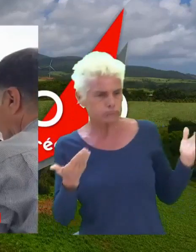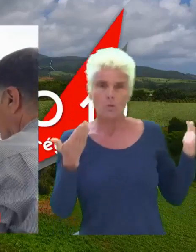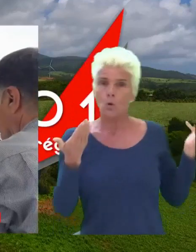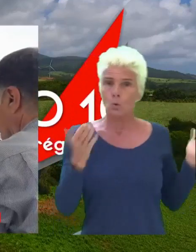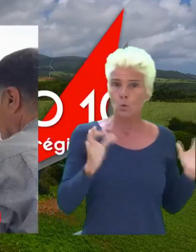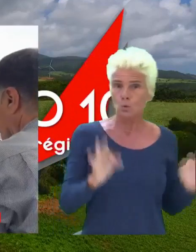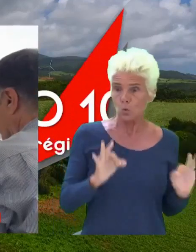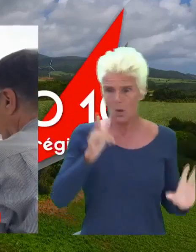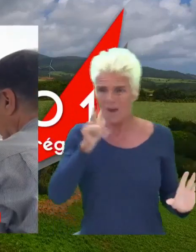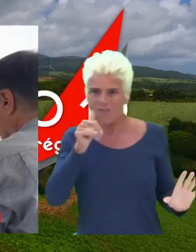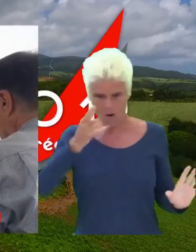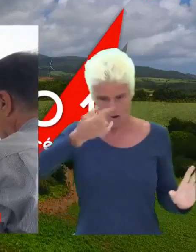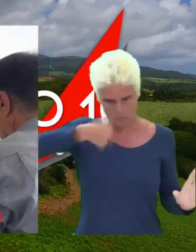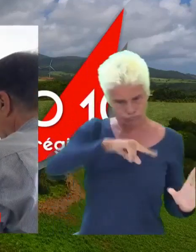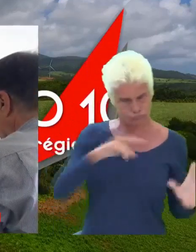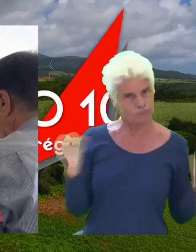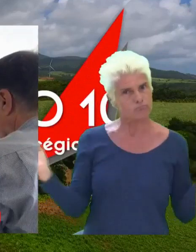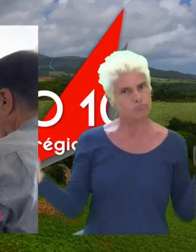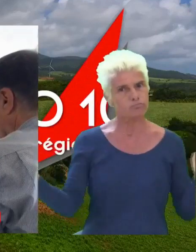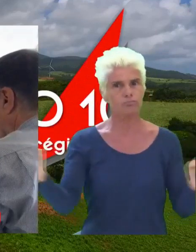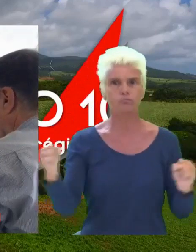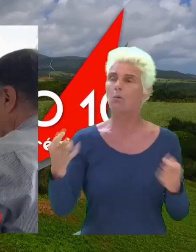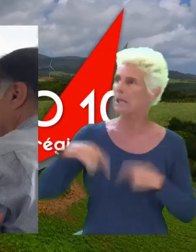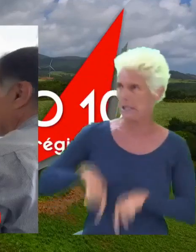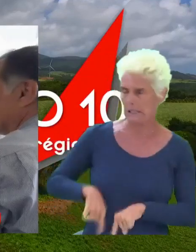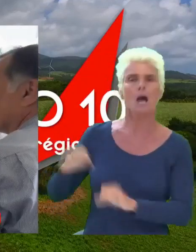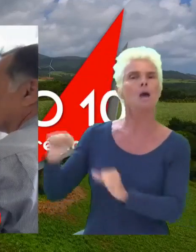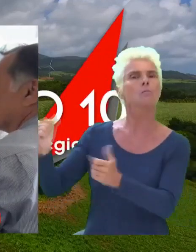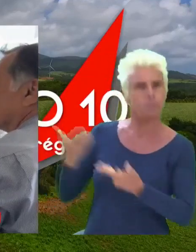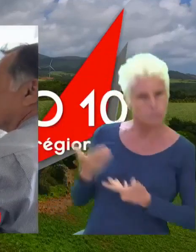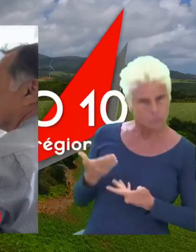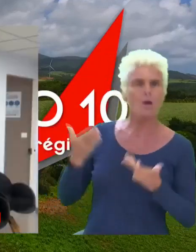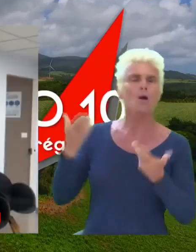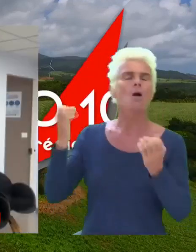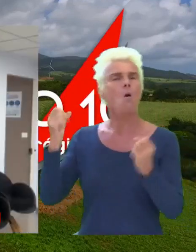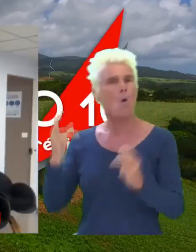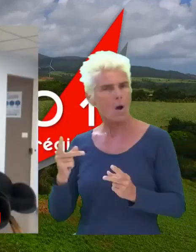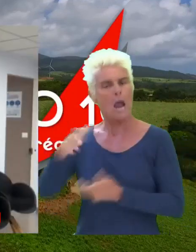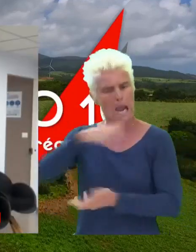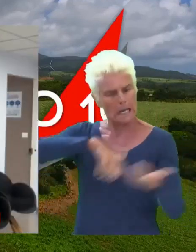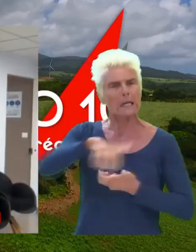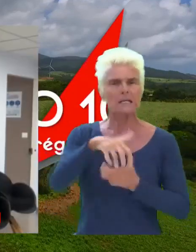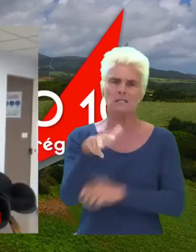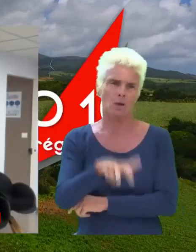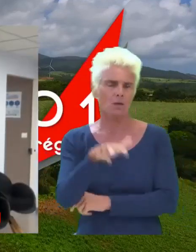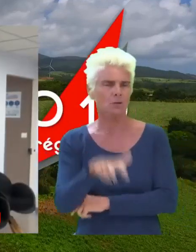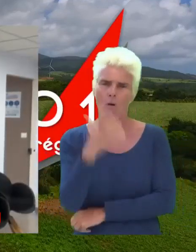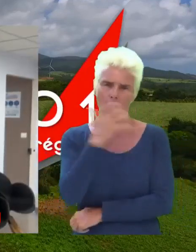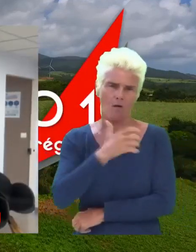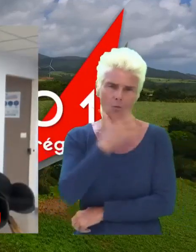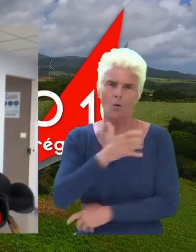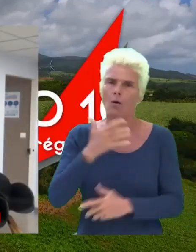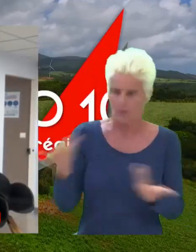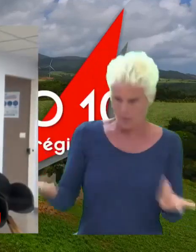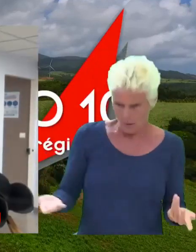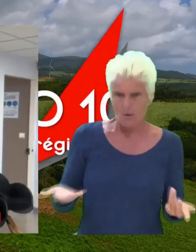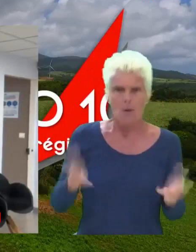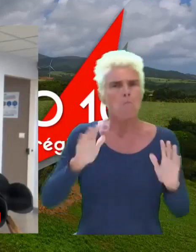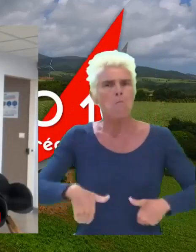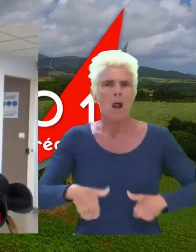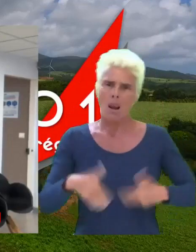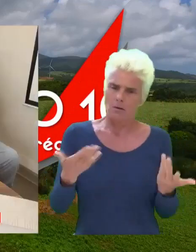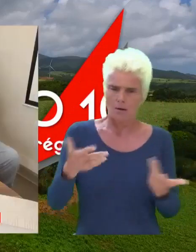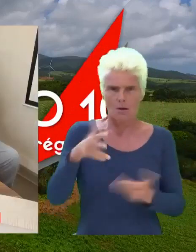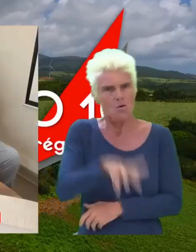qu'il y a un effort qui a été consenti par l'État pour répondre au besoins en logement pour sortir de la crise du logement pour handiguer le mogement et bien ça